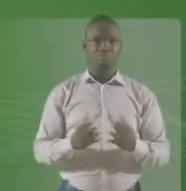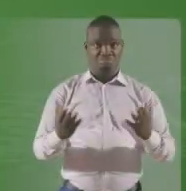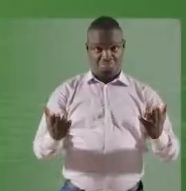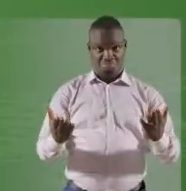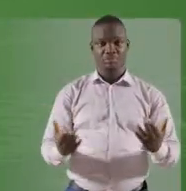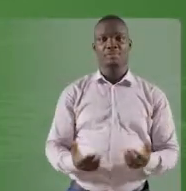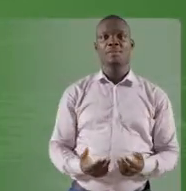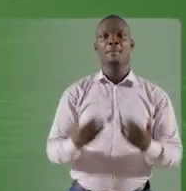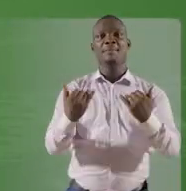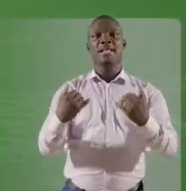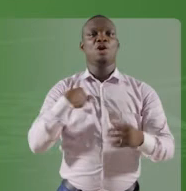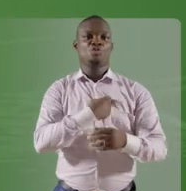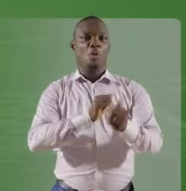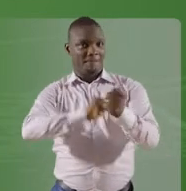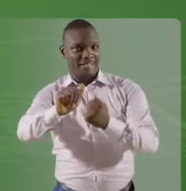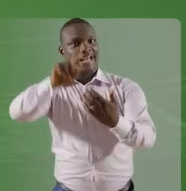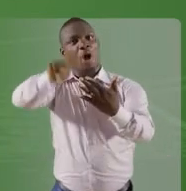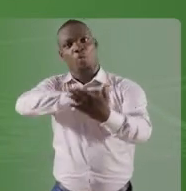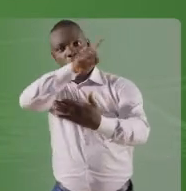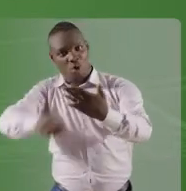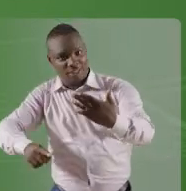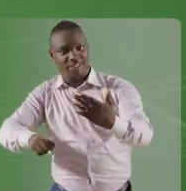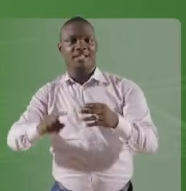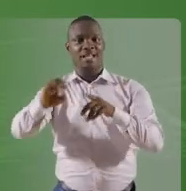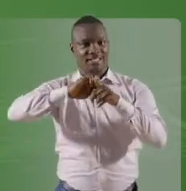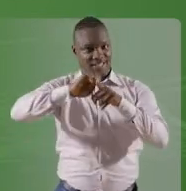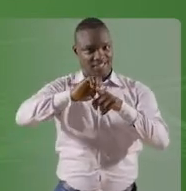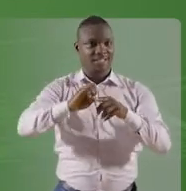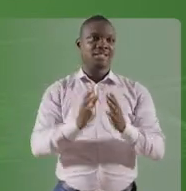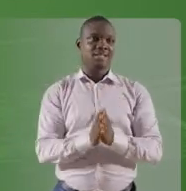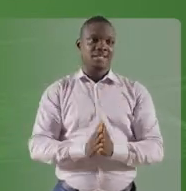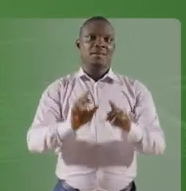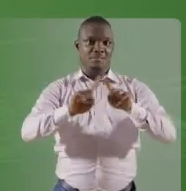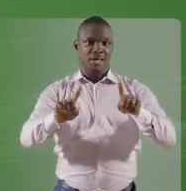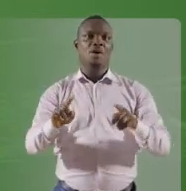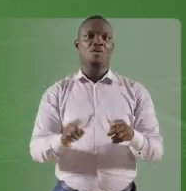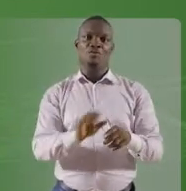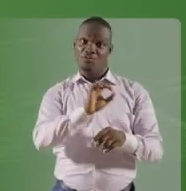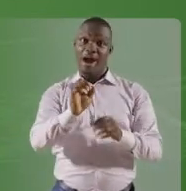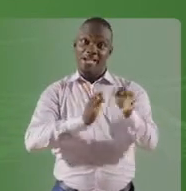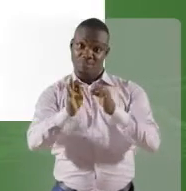Nous allons passer au corrigé de l'exercice, mais bien avant, je vais vous relire l'énoncé.